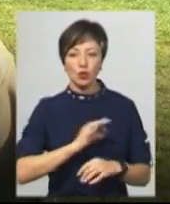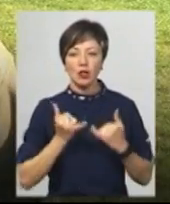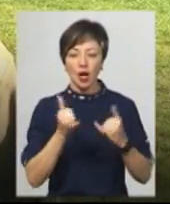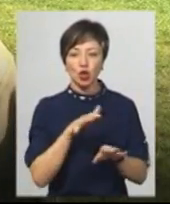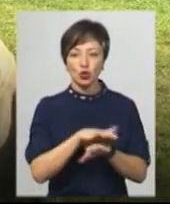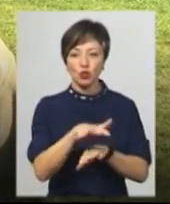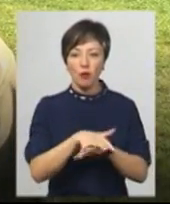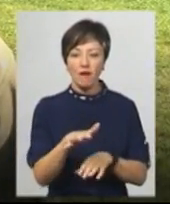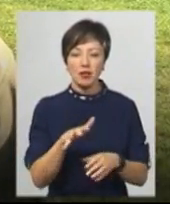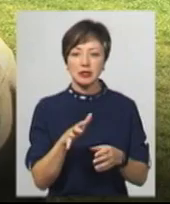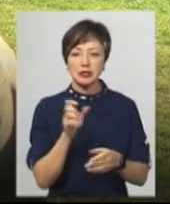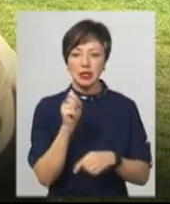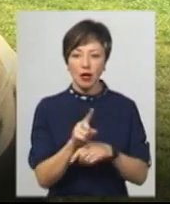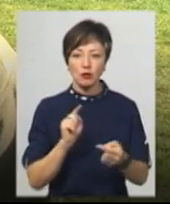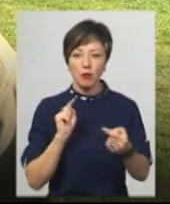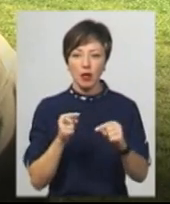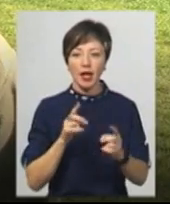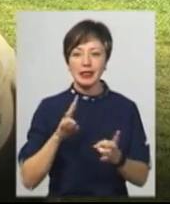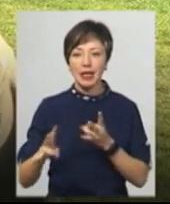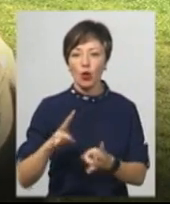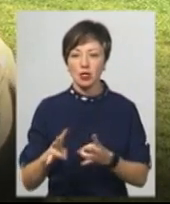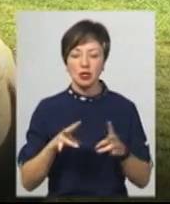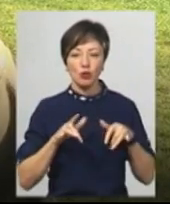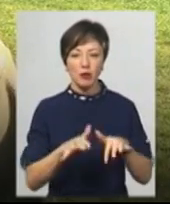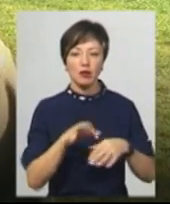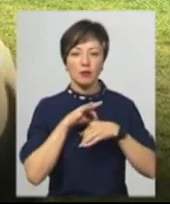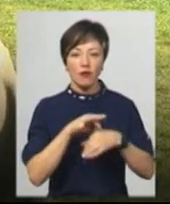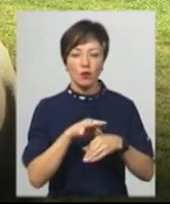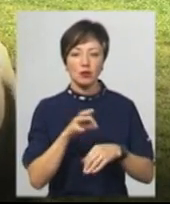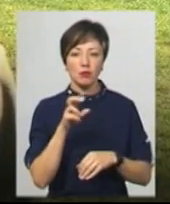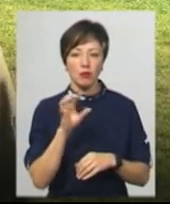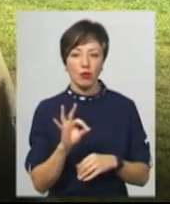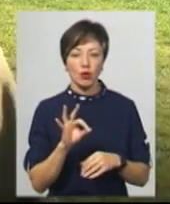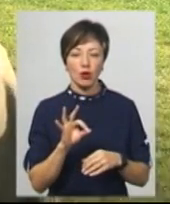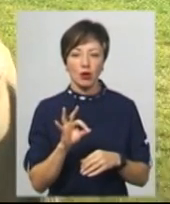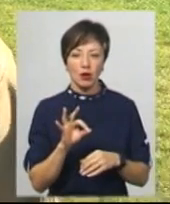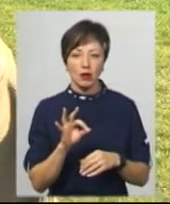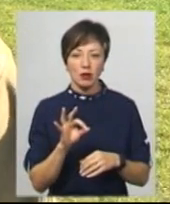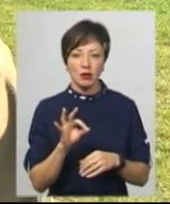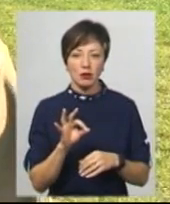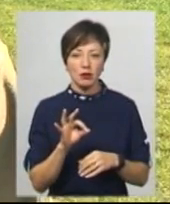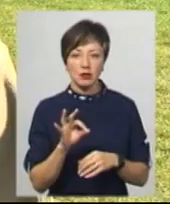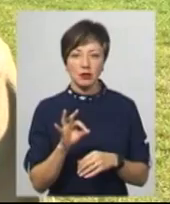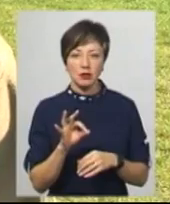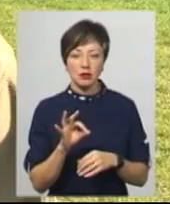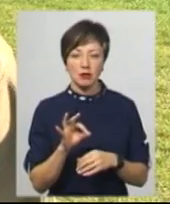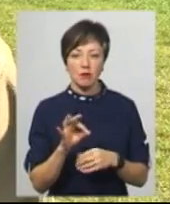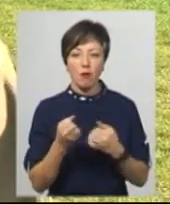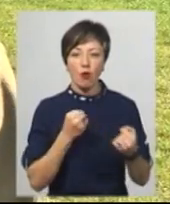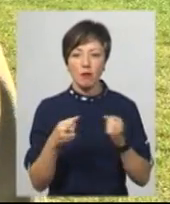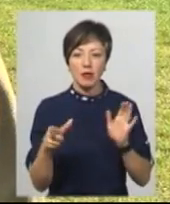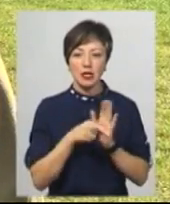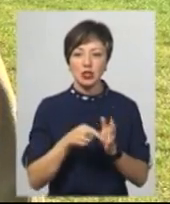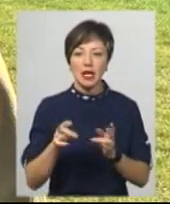штурмових задач по антитерористичним операціям, які проходять по знишкодженню терористів,